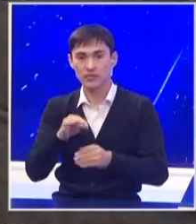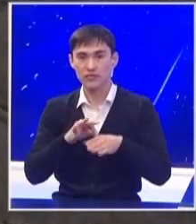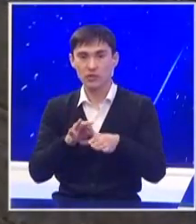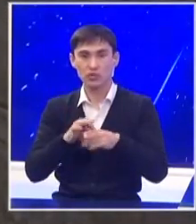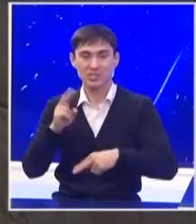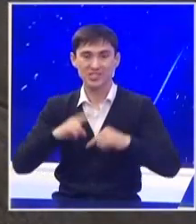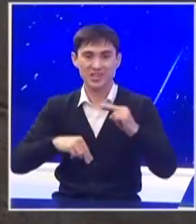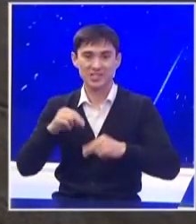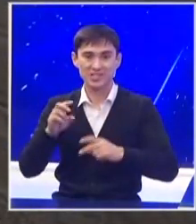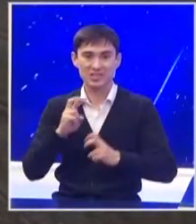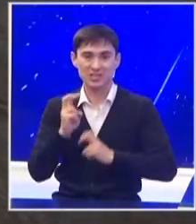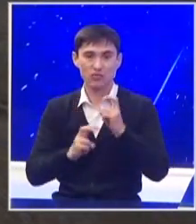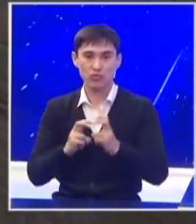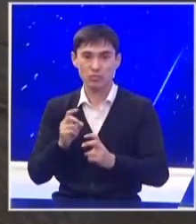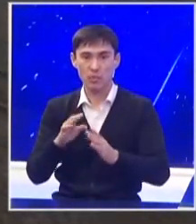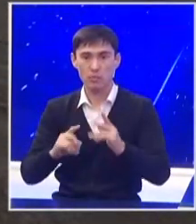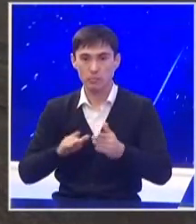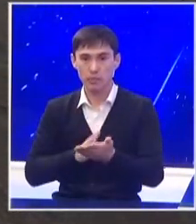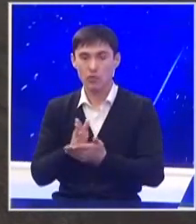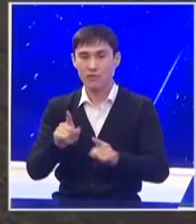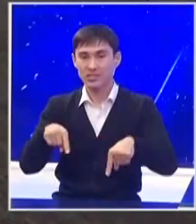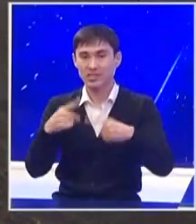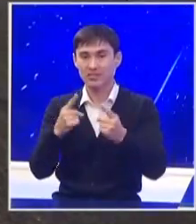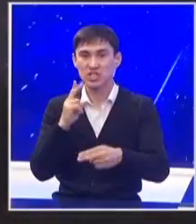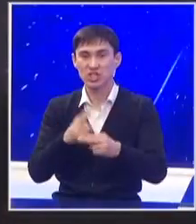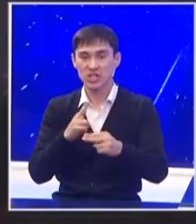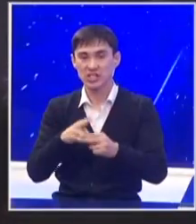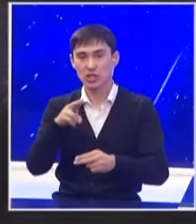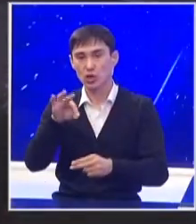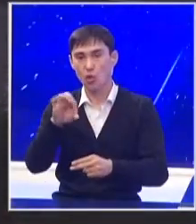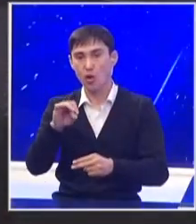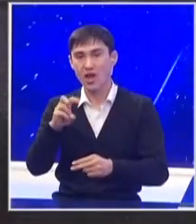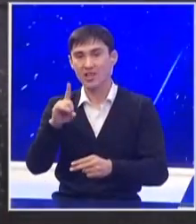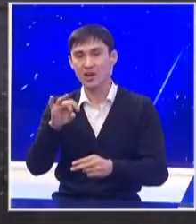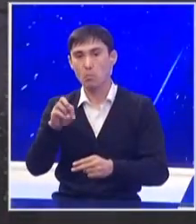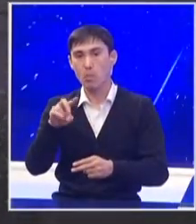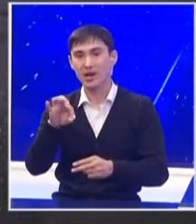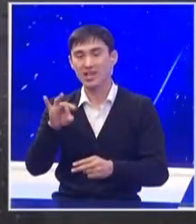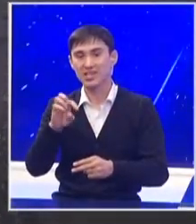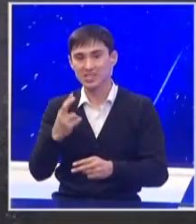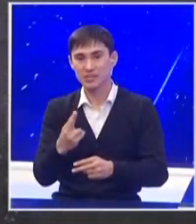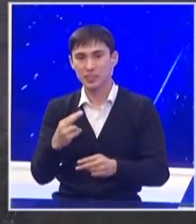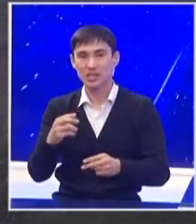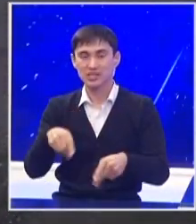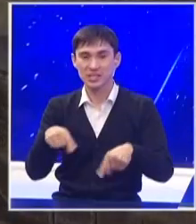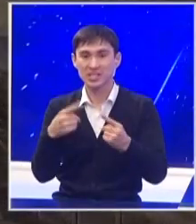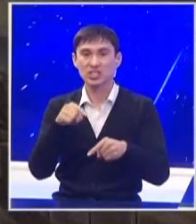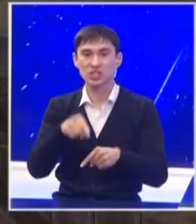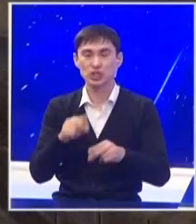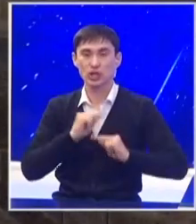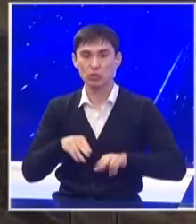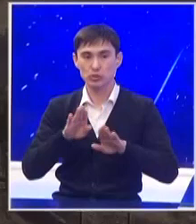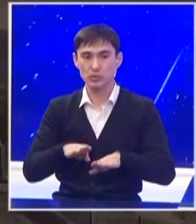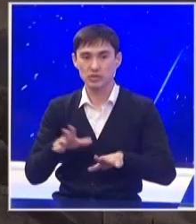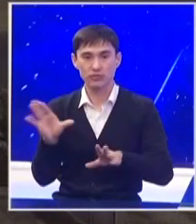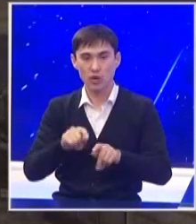и строительство завода по прямому восстановлению железа ТО «Электромарганец», который создаст 1000 рабочих мест. Все это